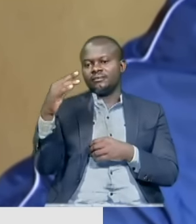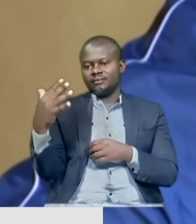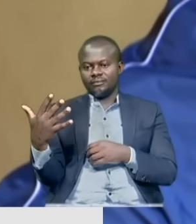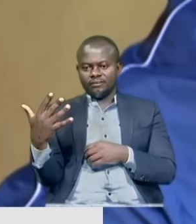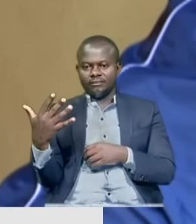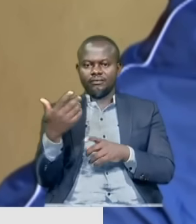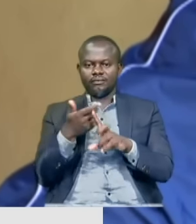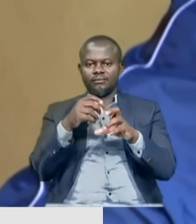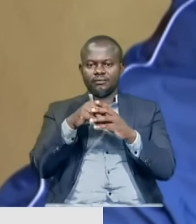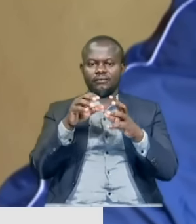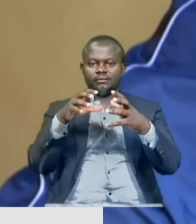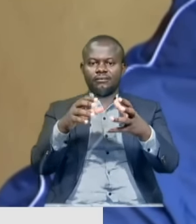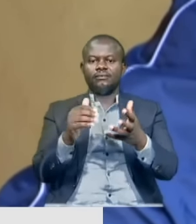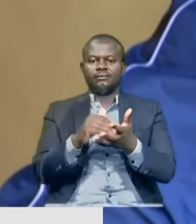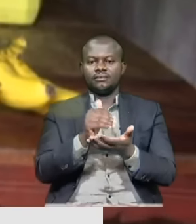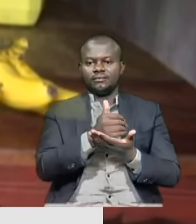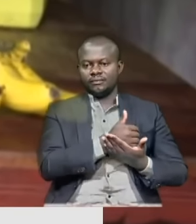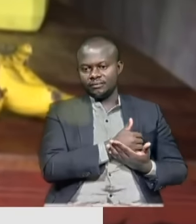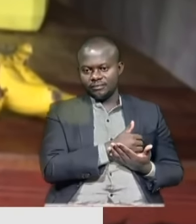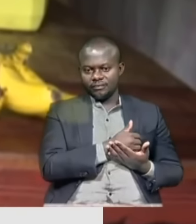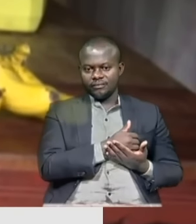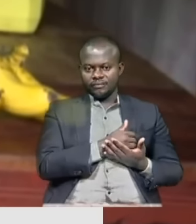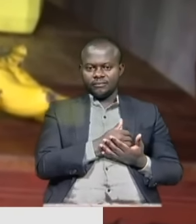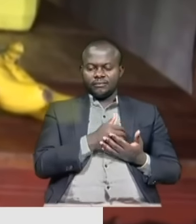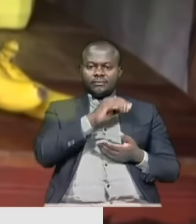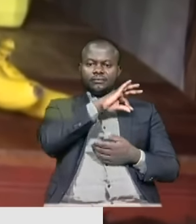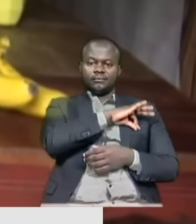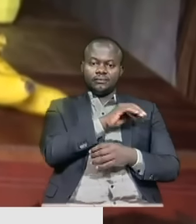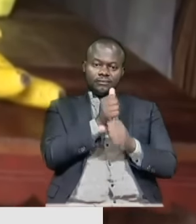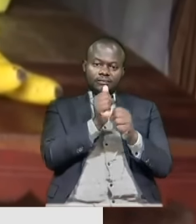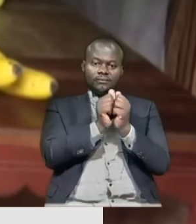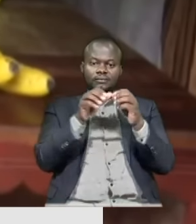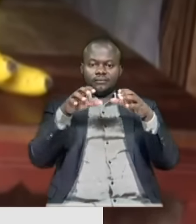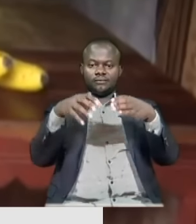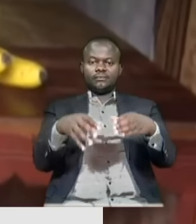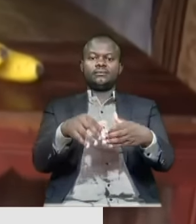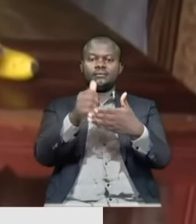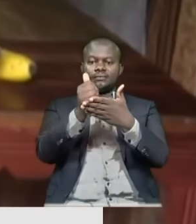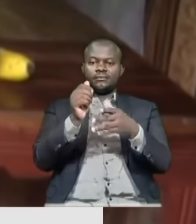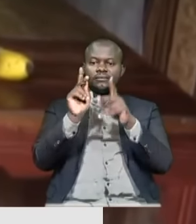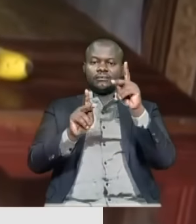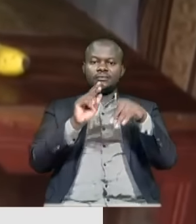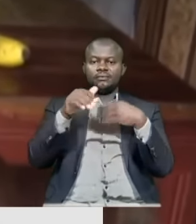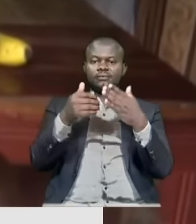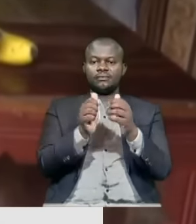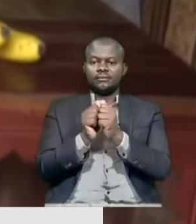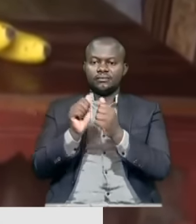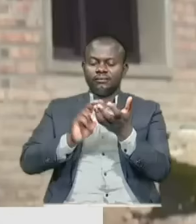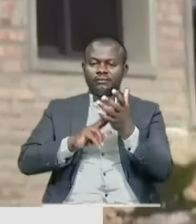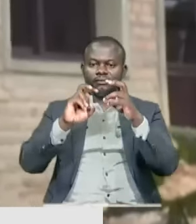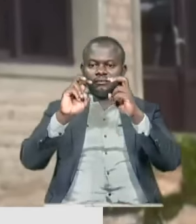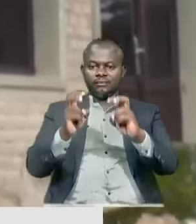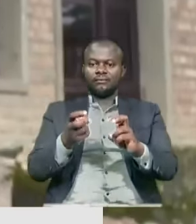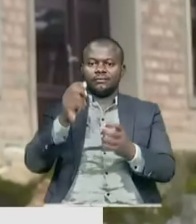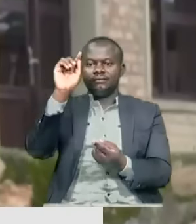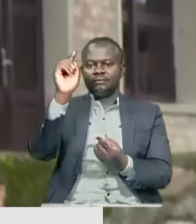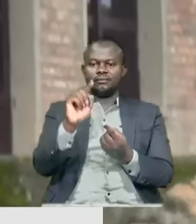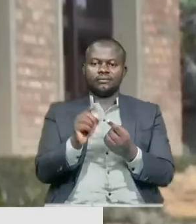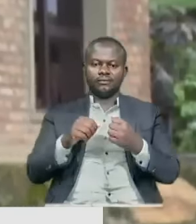2025 binyuze mu itsinda no kwizigama Izindi nyungu uku gukorera mu matsinda byafashije aba baturage bemeza ko